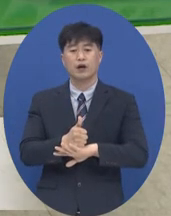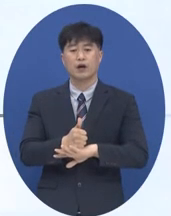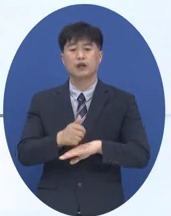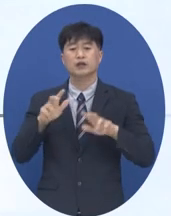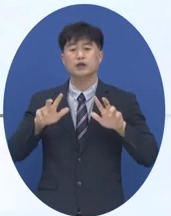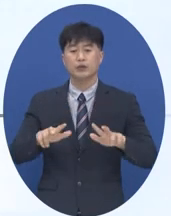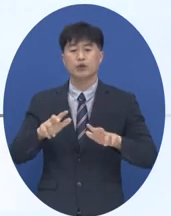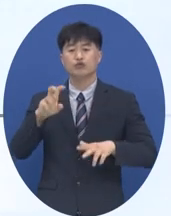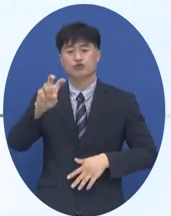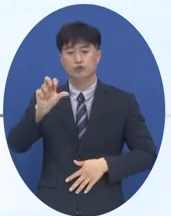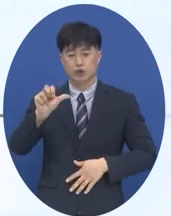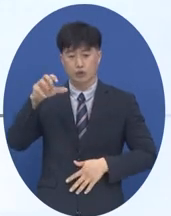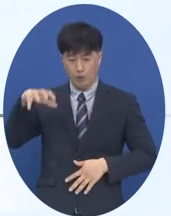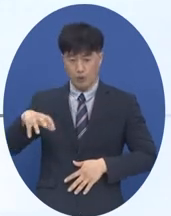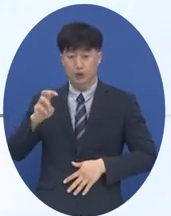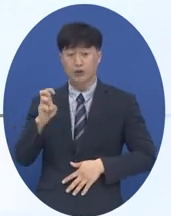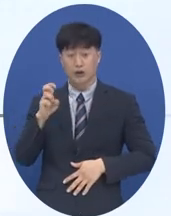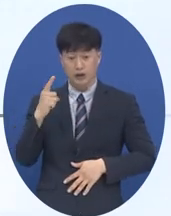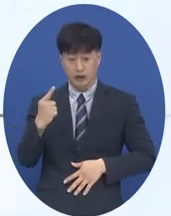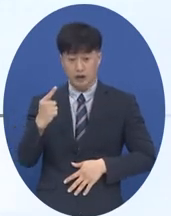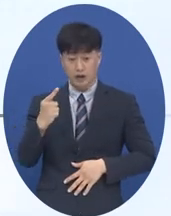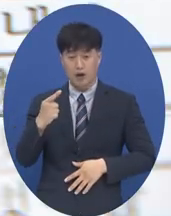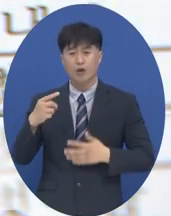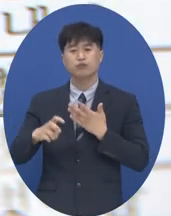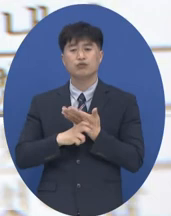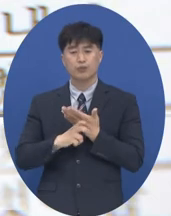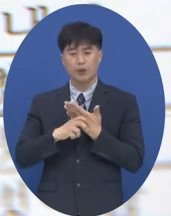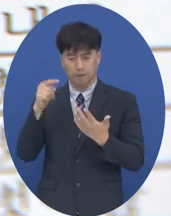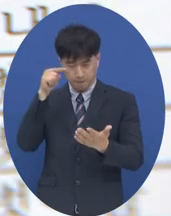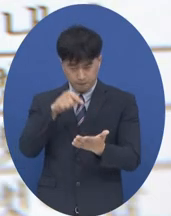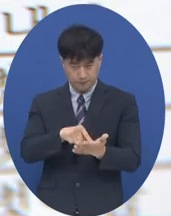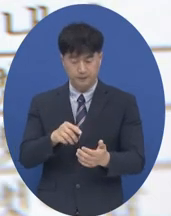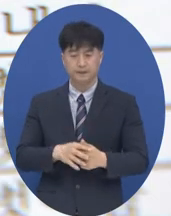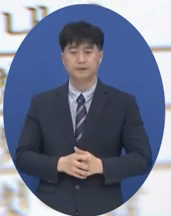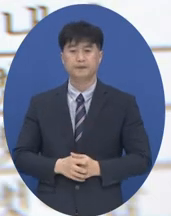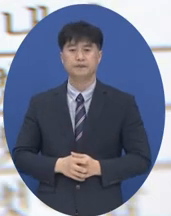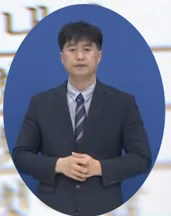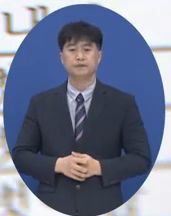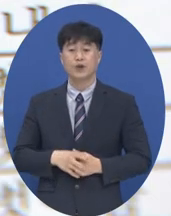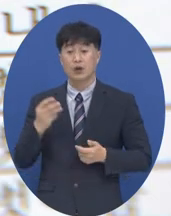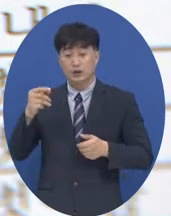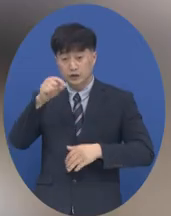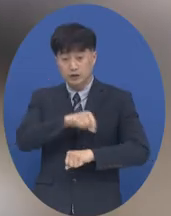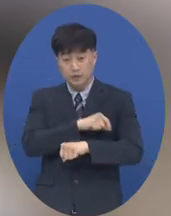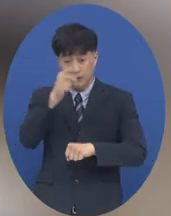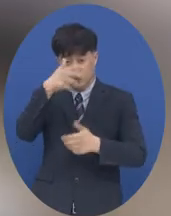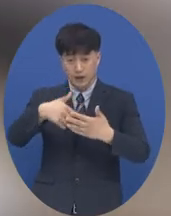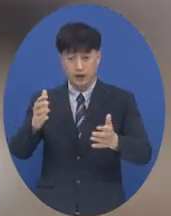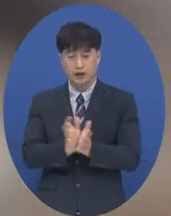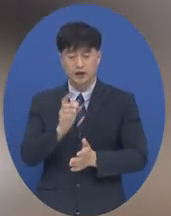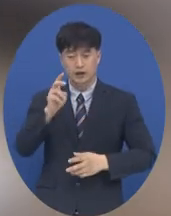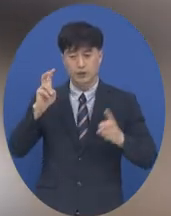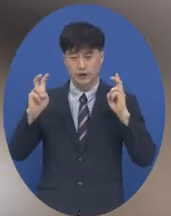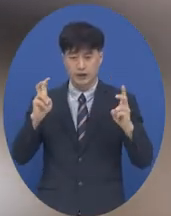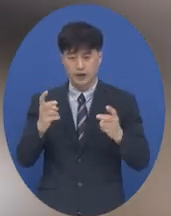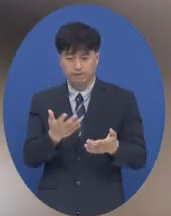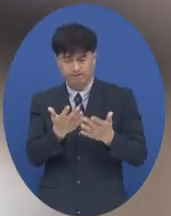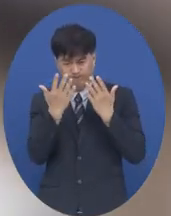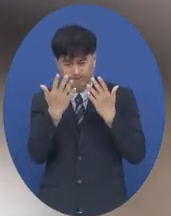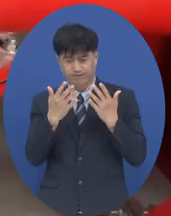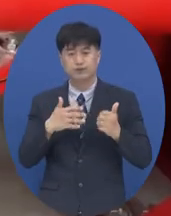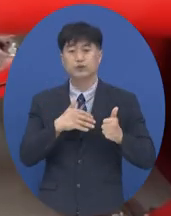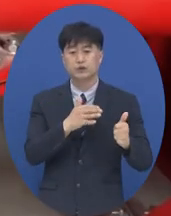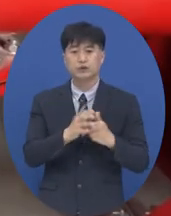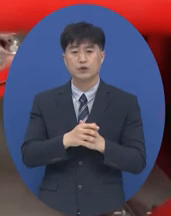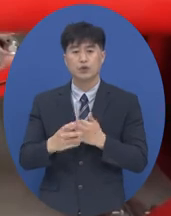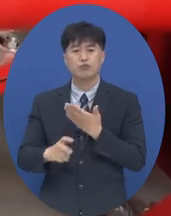수사에서만 25곳, 31건의 불법 행위가 적발됐습니다. 도특사경은 이들 업체를 형사